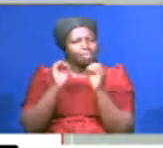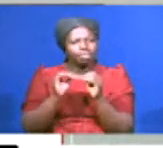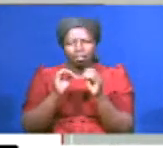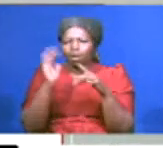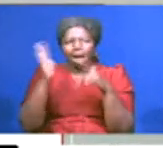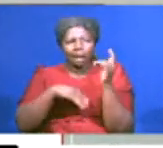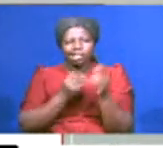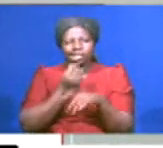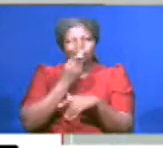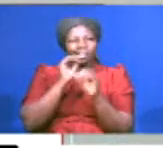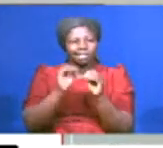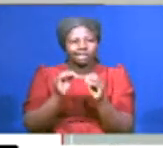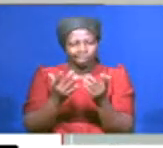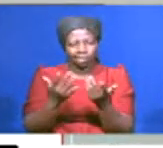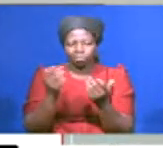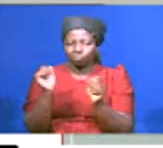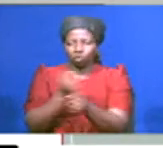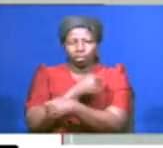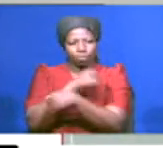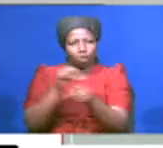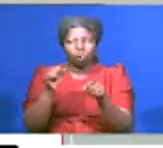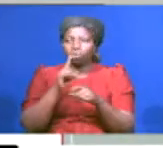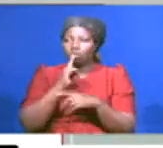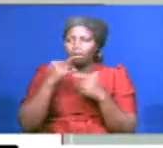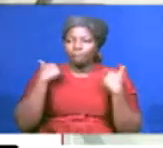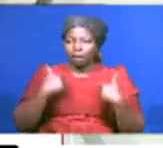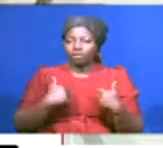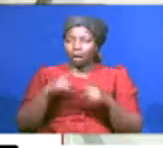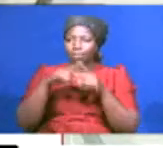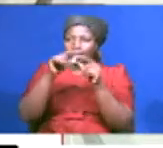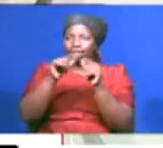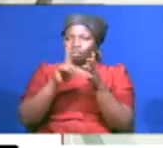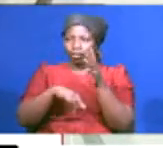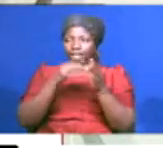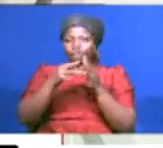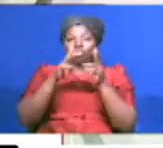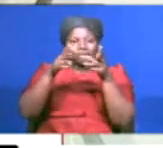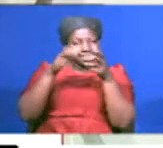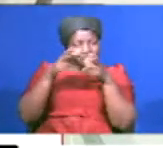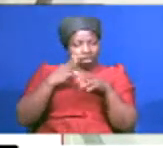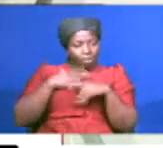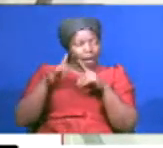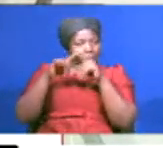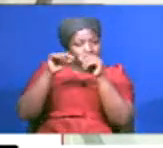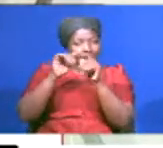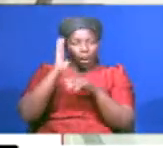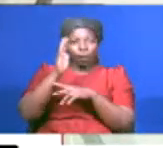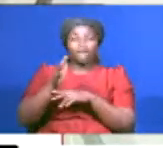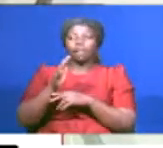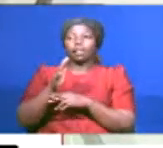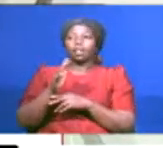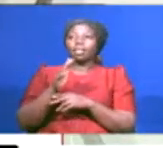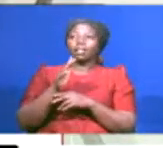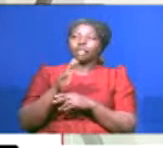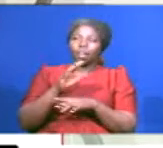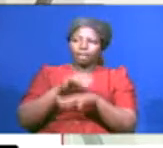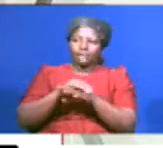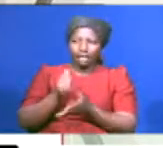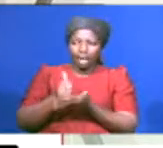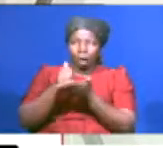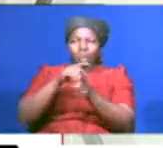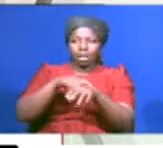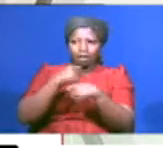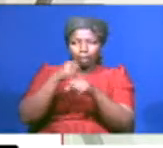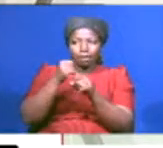Haiwezekani. So nawaambia hivi. Sikuwa mara yule atakayesikia maneno yangu yatamsaidia. Nawaambia hivyo unapotunga nyimbo. Kwanza siku hizi mambo mengi yametoka kwa